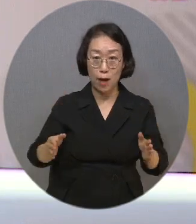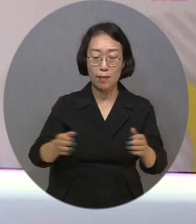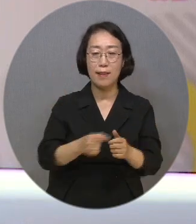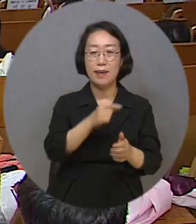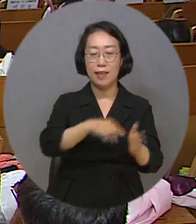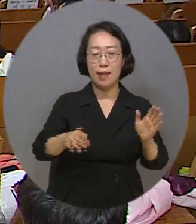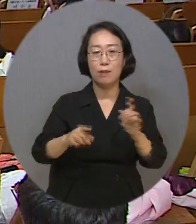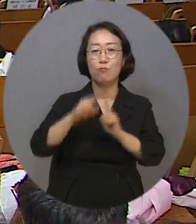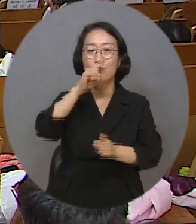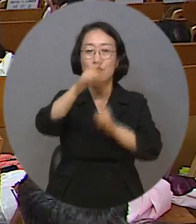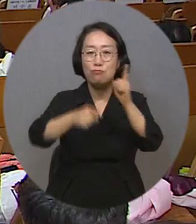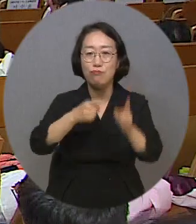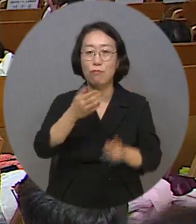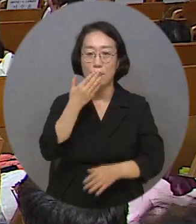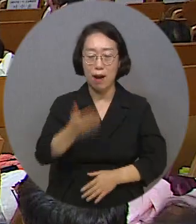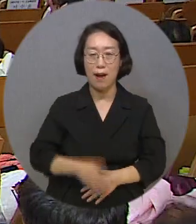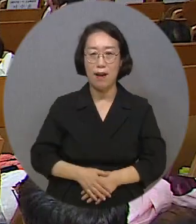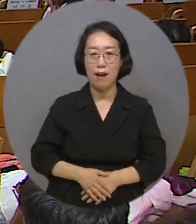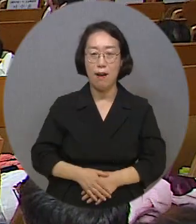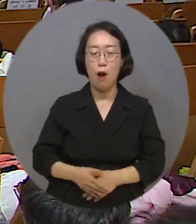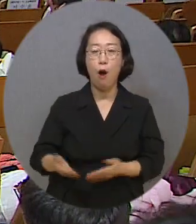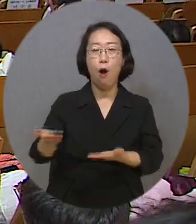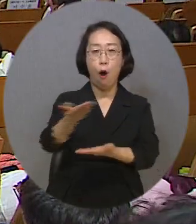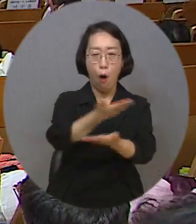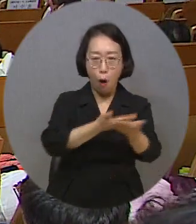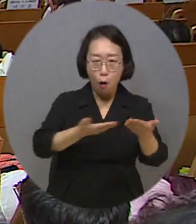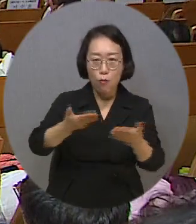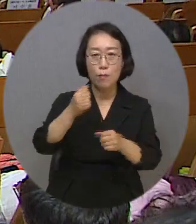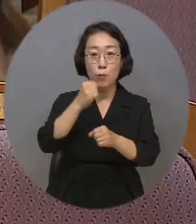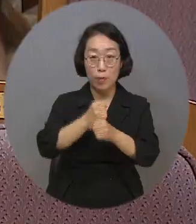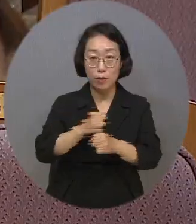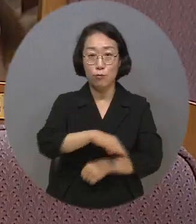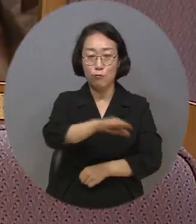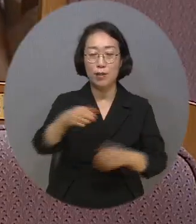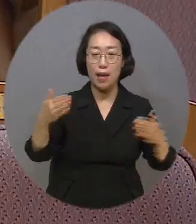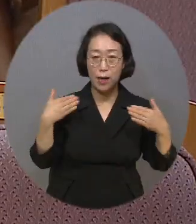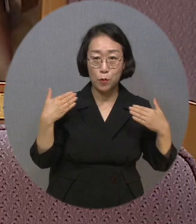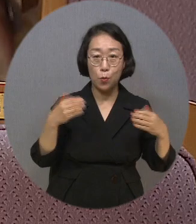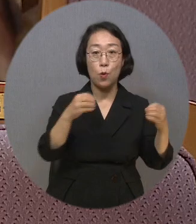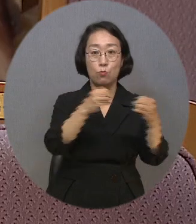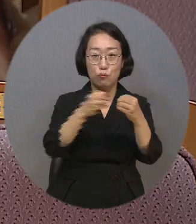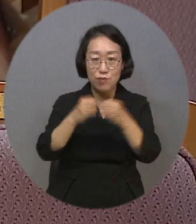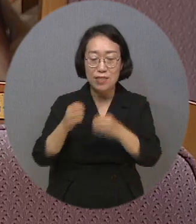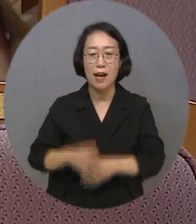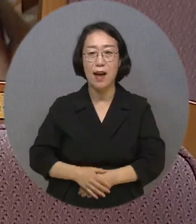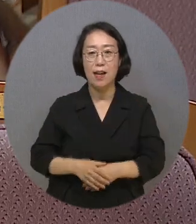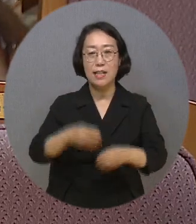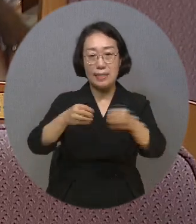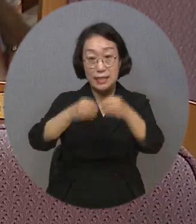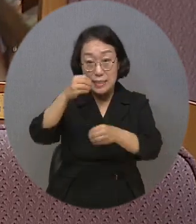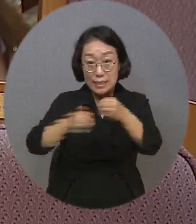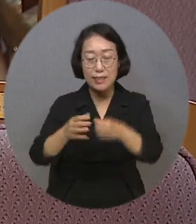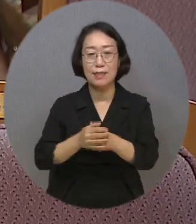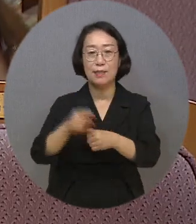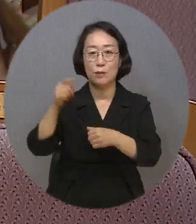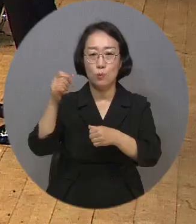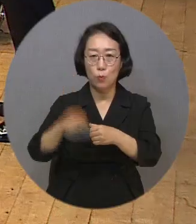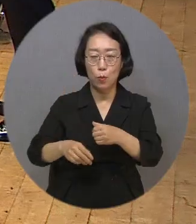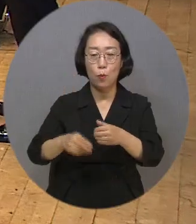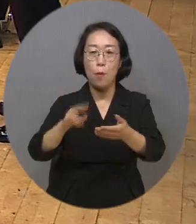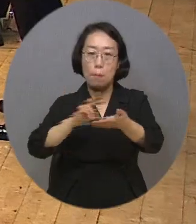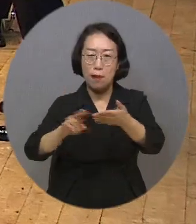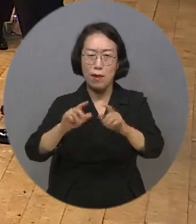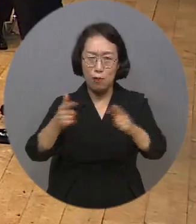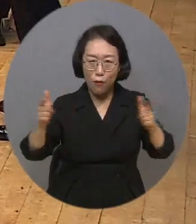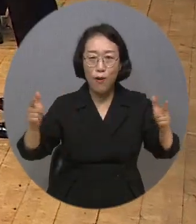진행됐습니다. 어울림으로 만드는 우리 학교라는 주제로 시, 산문, 웹툰, 방송 소감문 부문에서 실시돼